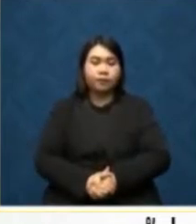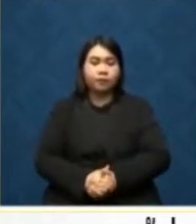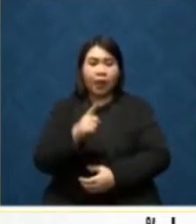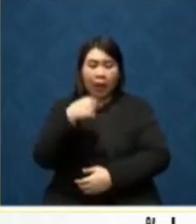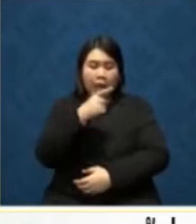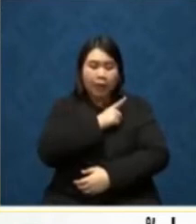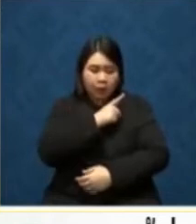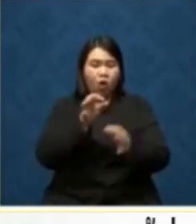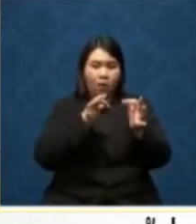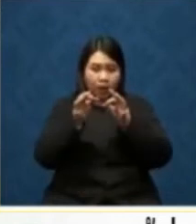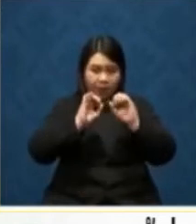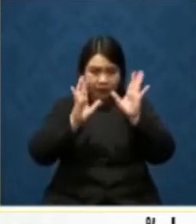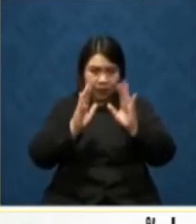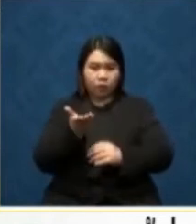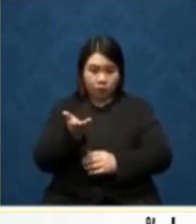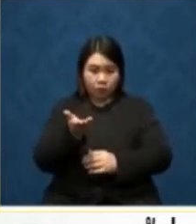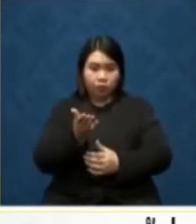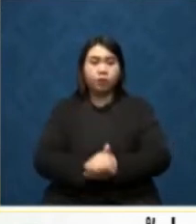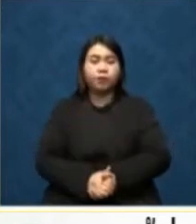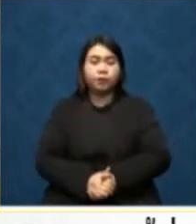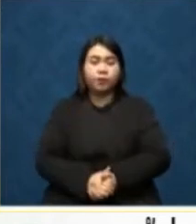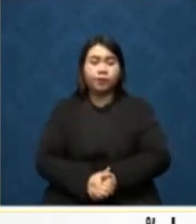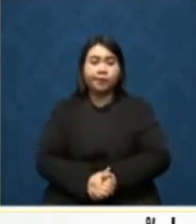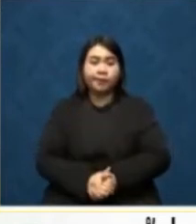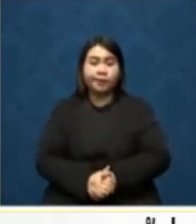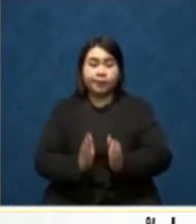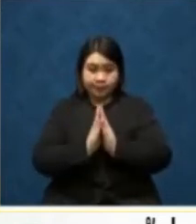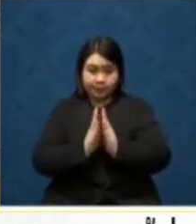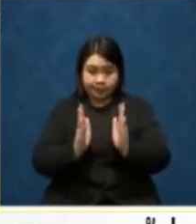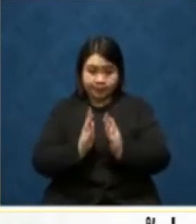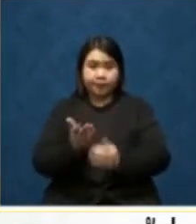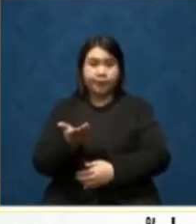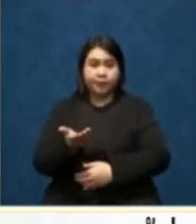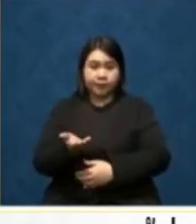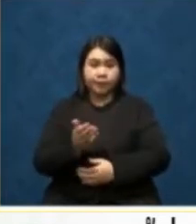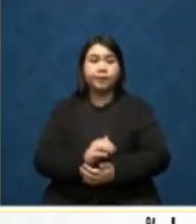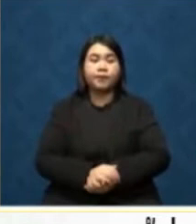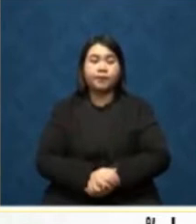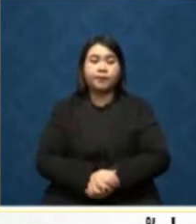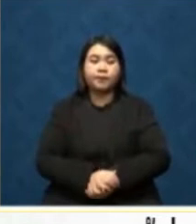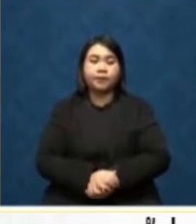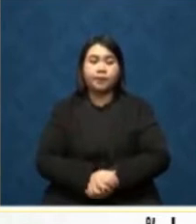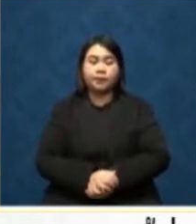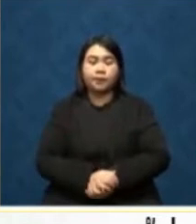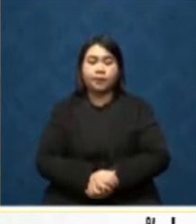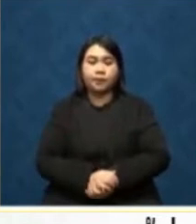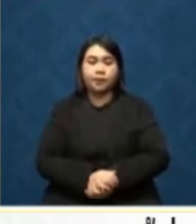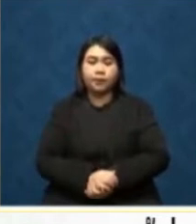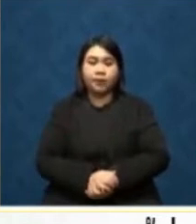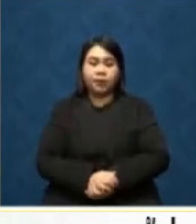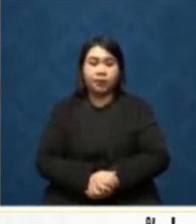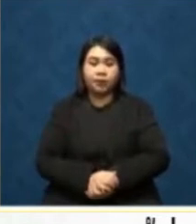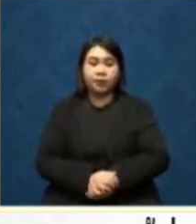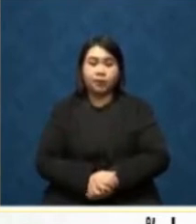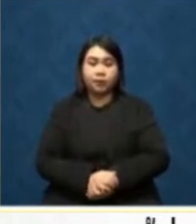คำฉะkadเจนกับทางท่านรัตบรรษีรวมหรือหนงานทเกี่วกันนะครัขอบคมากครับขอบคครับตะไปเชิ